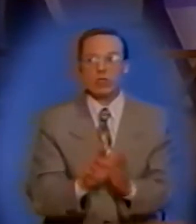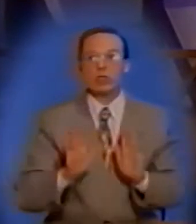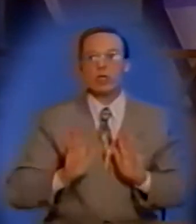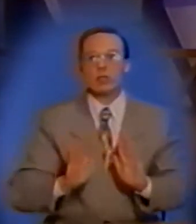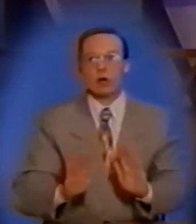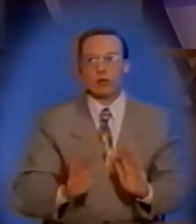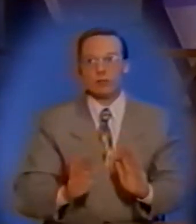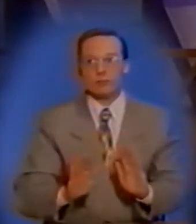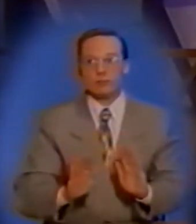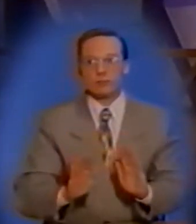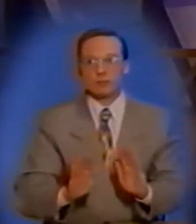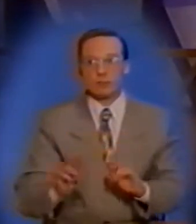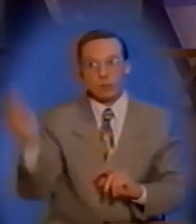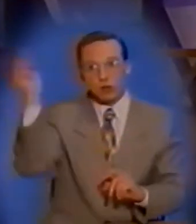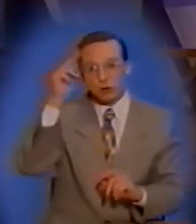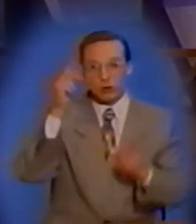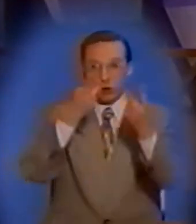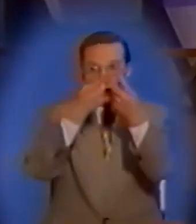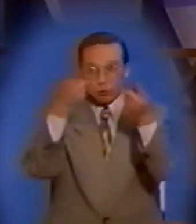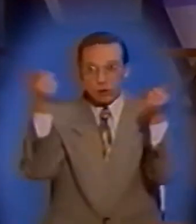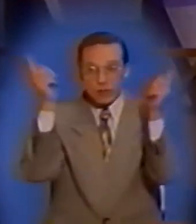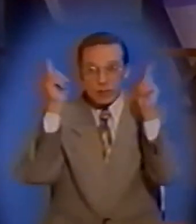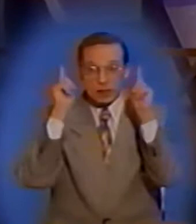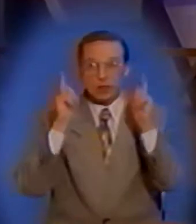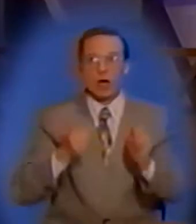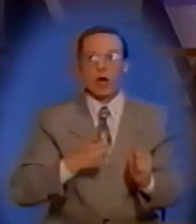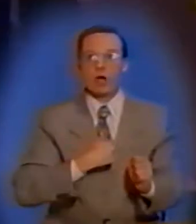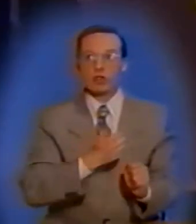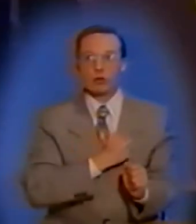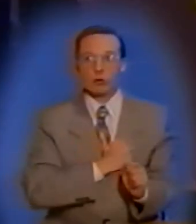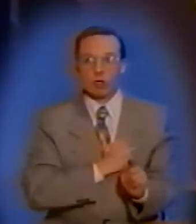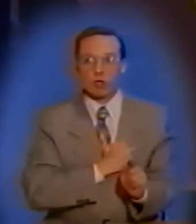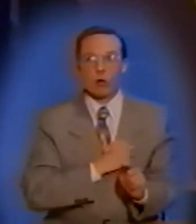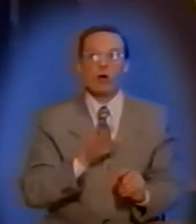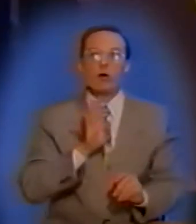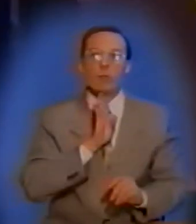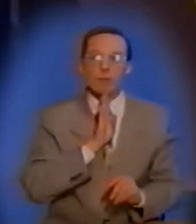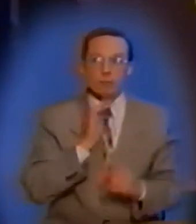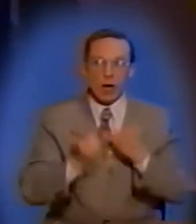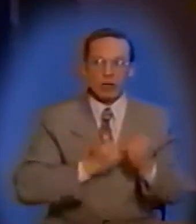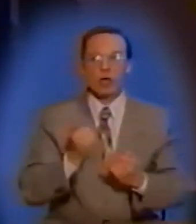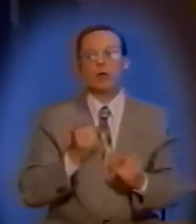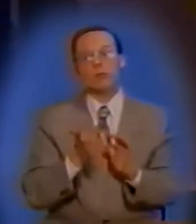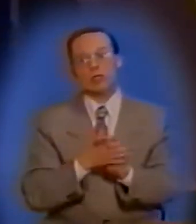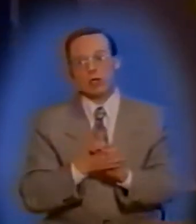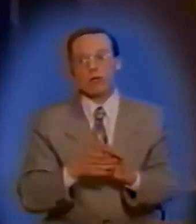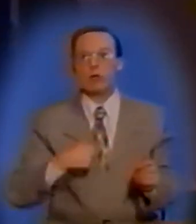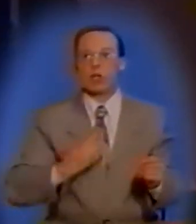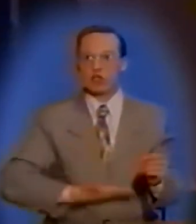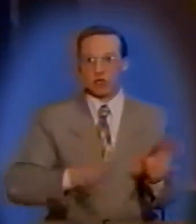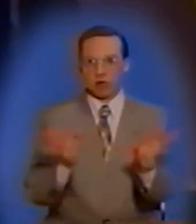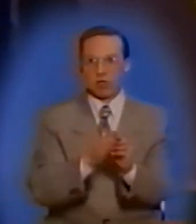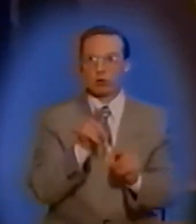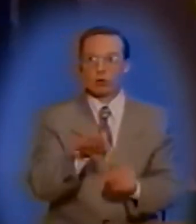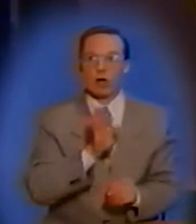Tiesiog studijuoti į universitetą, aš turėjau paną ir bendravau su ta pana, ir aš gyvenau su ta pana.